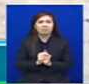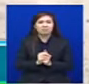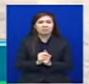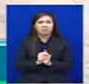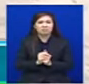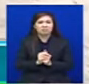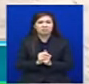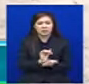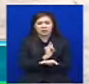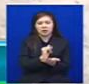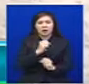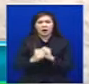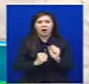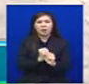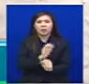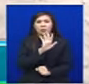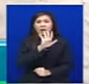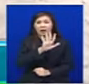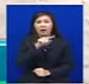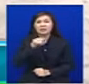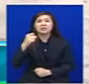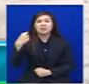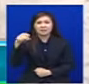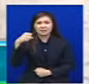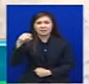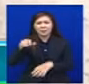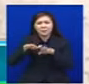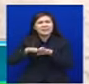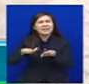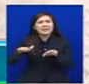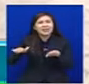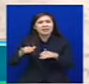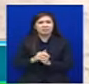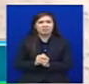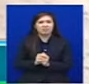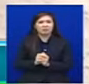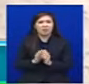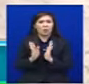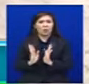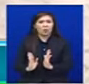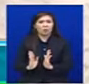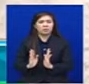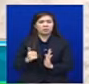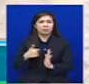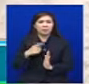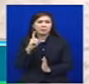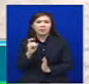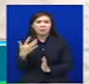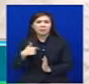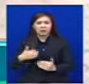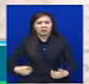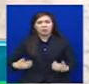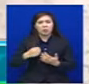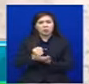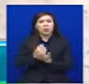ตนะครับจะเป็นเด็กตั้งแต่5ขวบนะครับ5ขวบ10ขวบจะเป็นเด็กเล็กส่วนเด็กที่รอดชีวิตเนี่ยจะเป็นเด็กที่สามารถช่วยเหลือตัวเองได้แล้วนะครับ